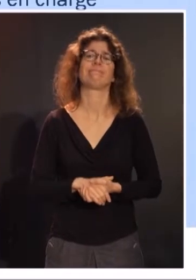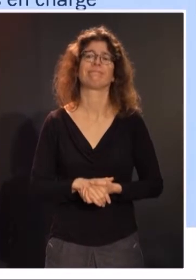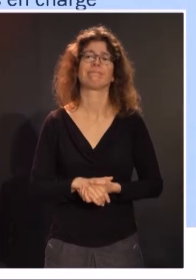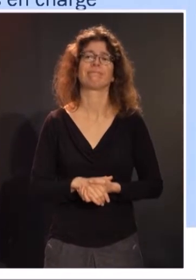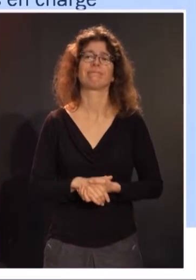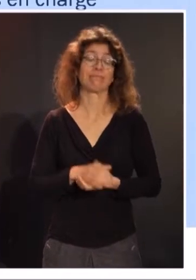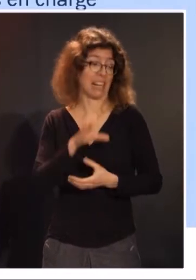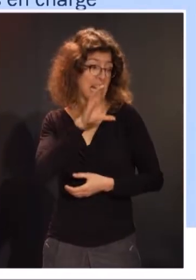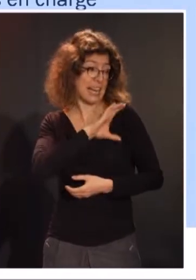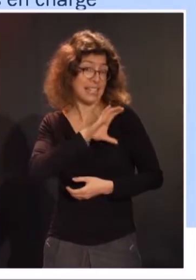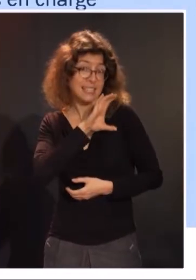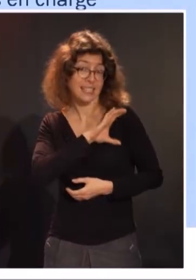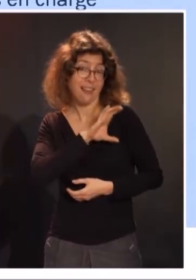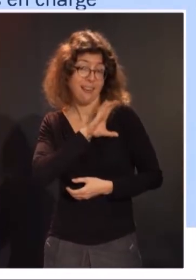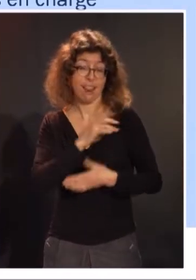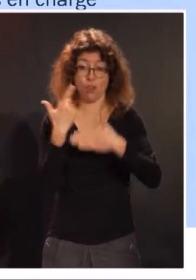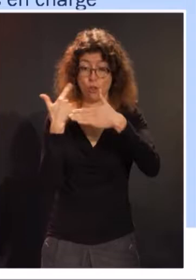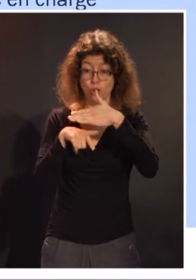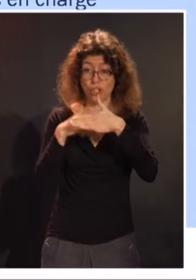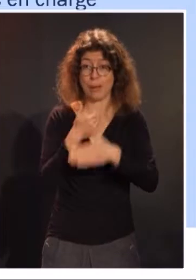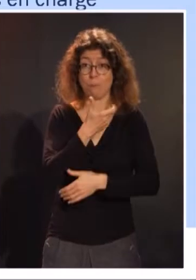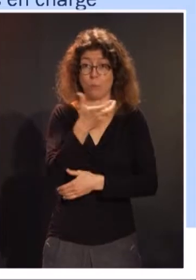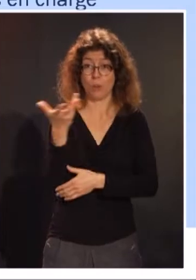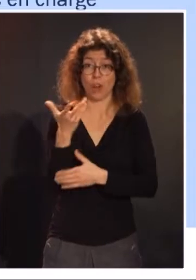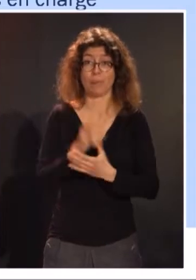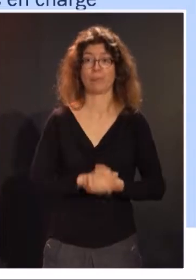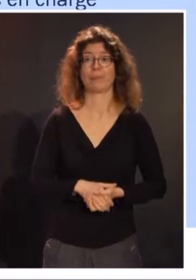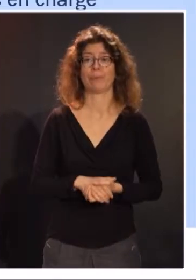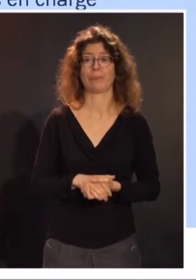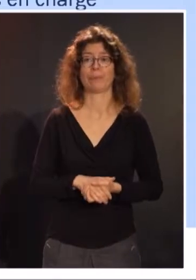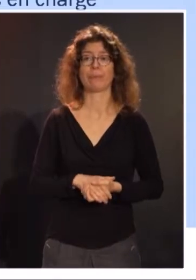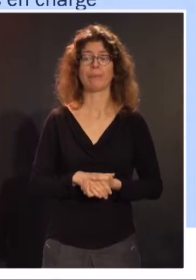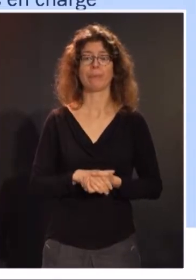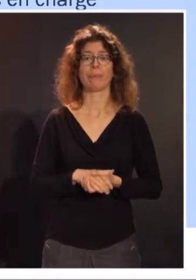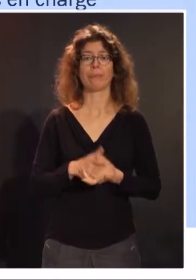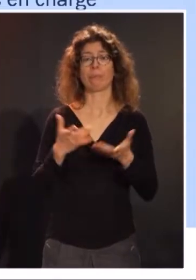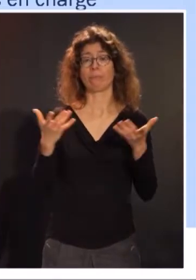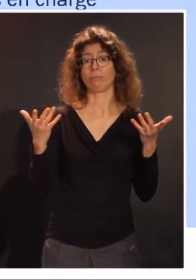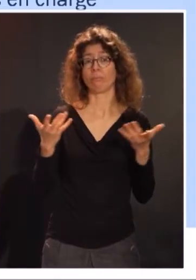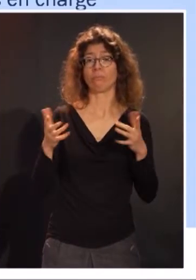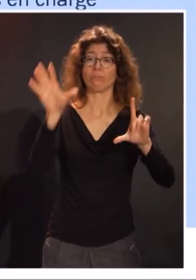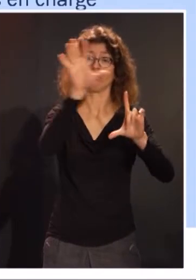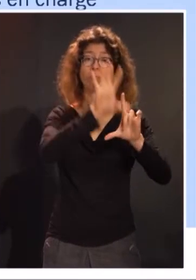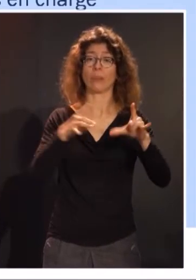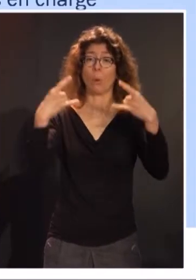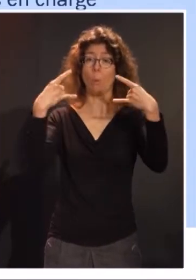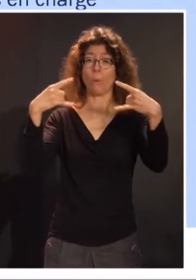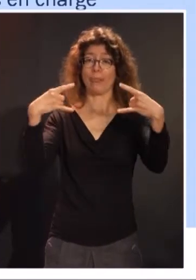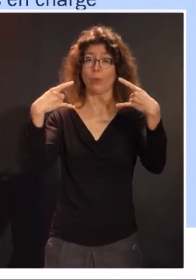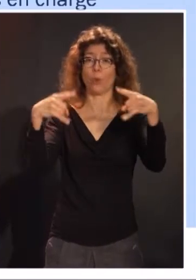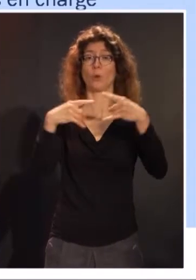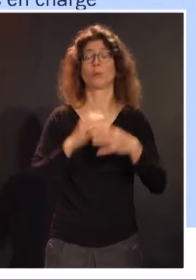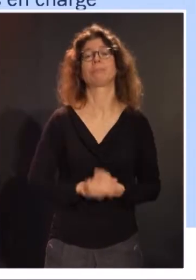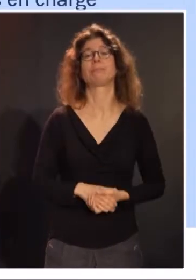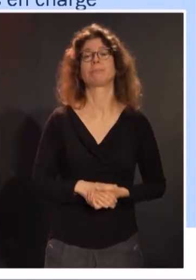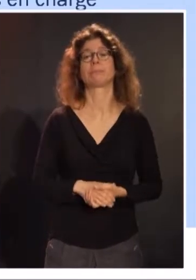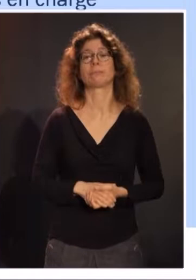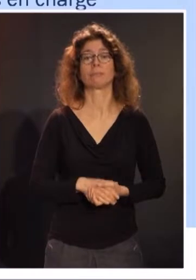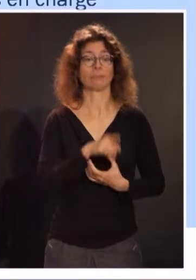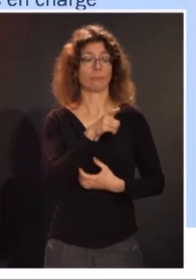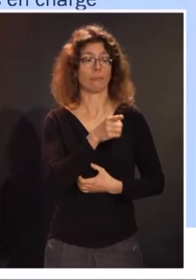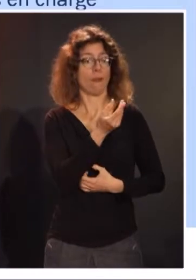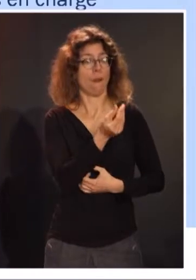Donc on a fait des essais de logiciels donc sur environnement Windows. Donc on a un enfant